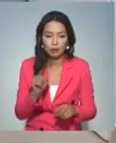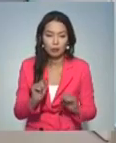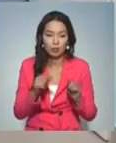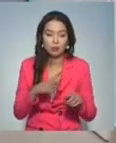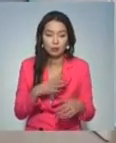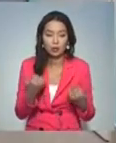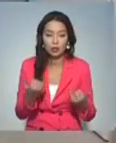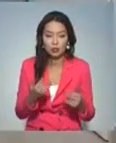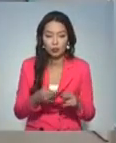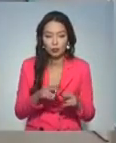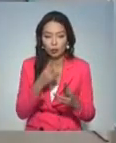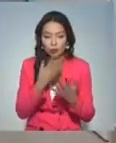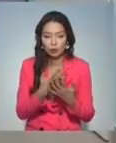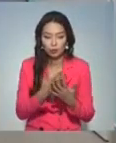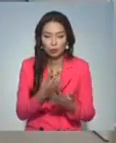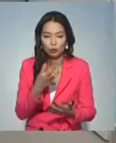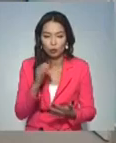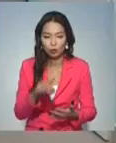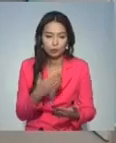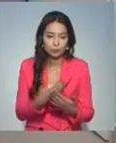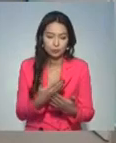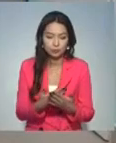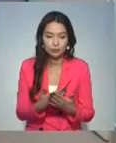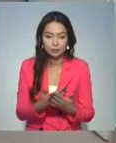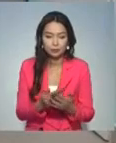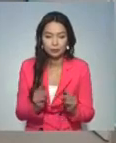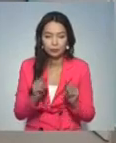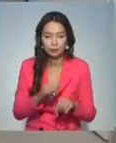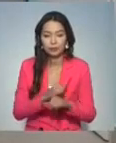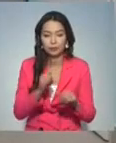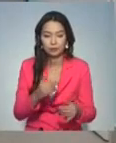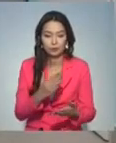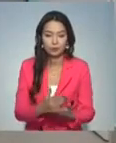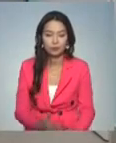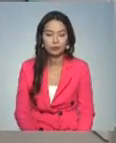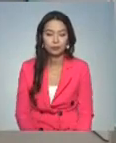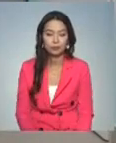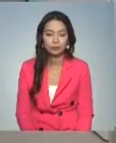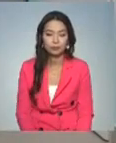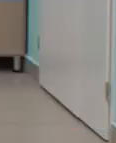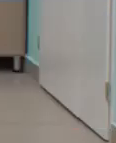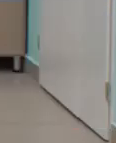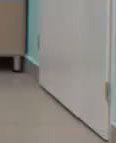Ал қазір бұл көрсеткіш 400 мың шамасында. Дәрбек Бақытбек, Бағлан Жанғозин, Астана Таймс.